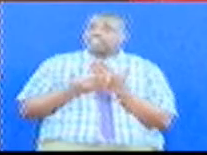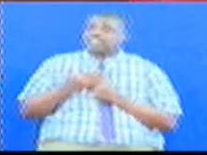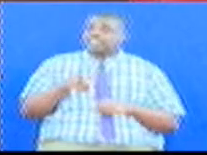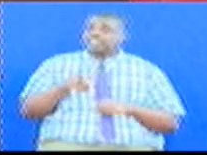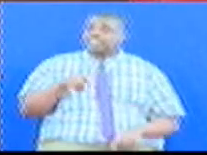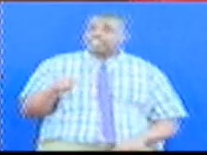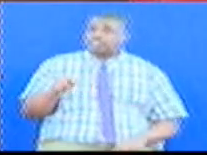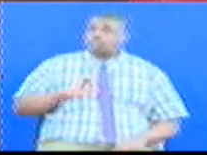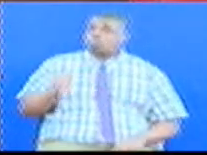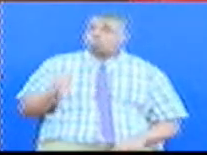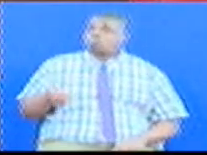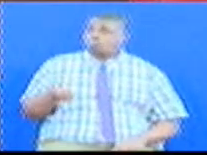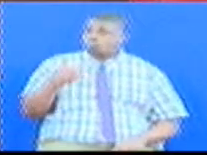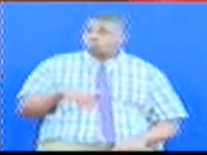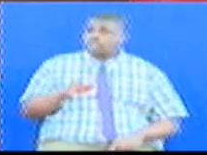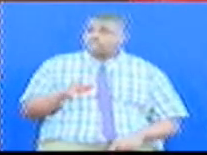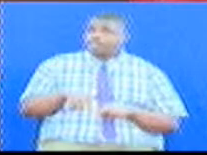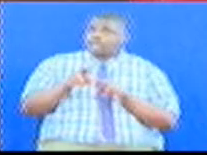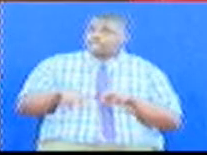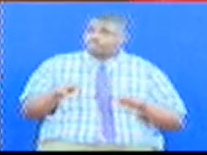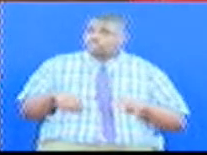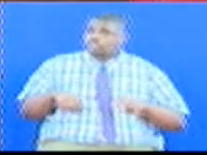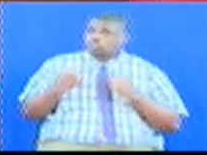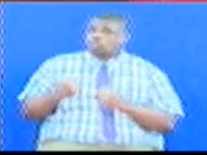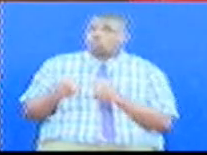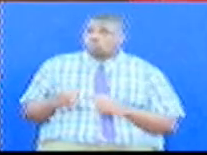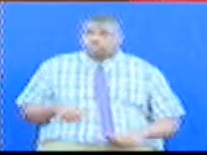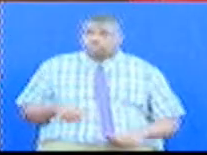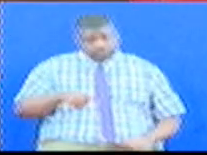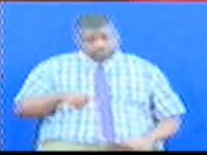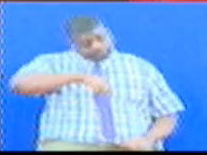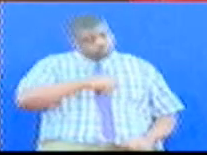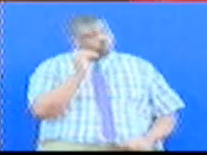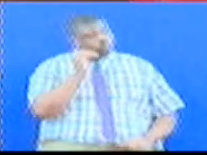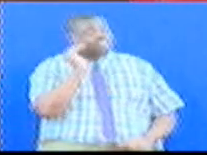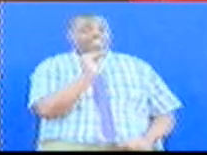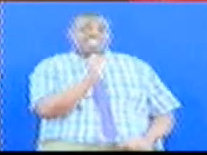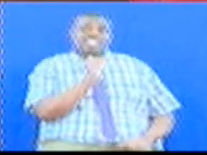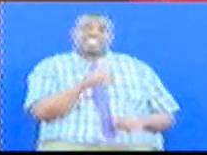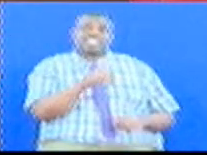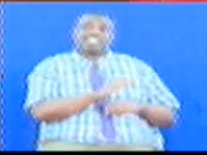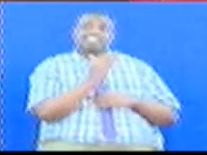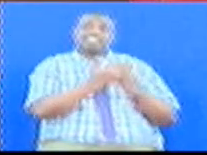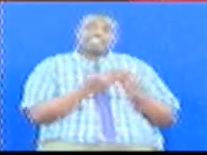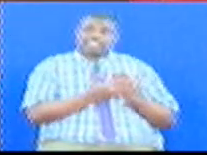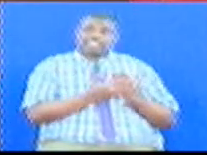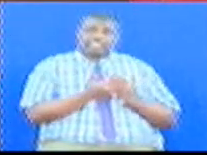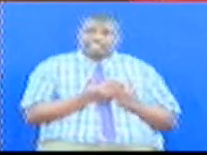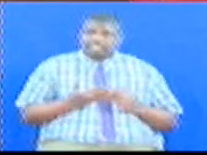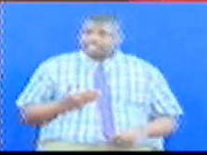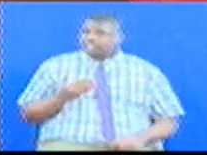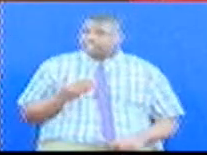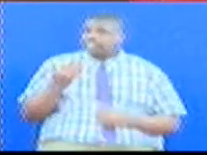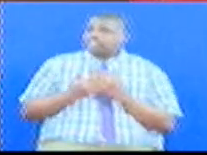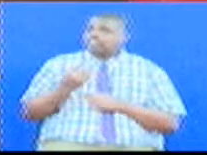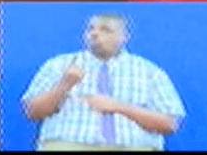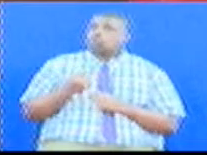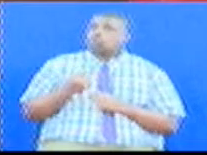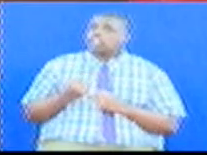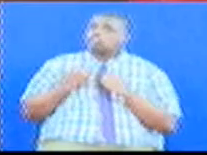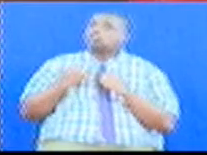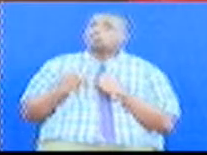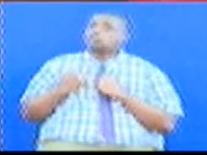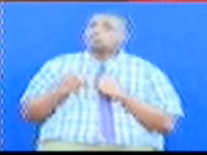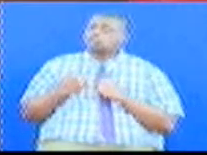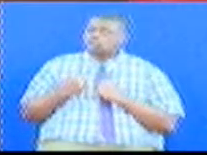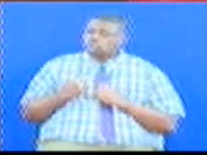strong. Nawaambia sisi ambao tunasafiri sana nje ya nchi, nataka nimwambie nchi moja hapo ambayo iko very strong na inatikisa dunia